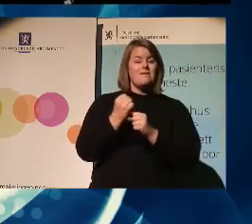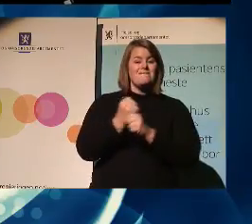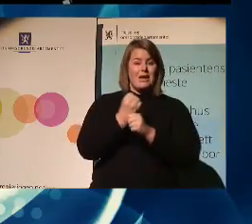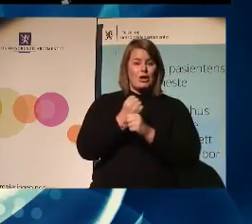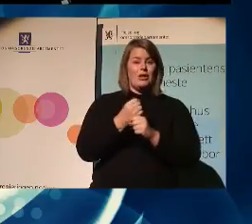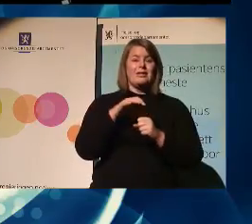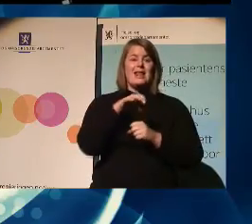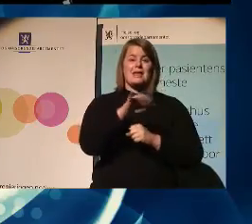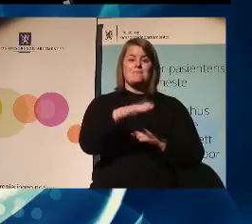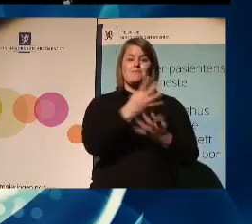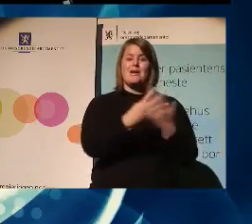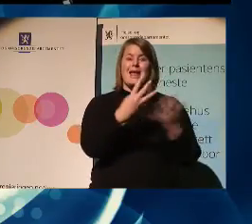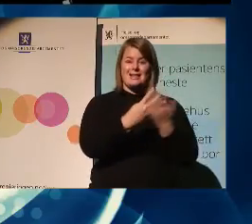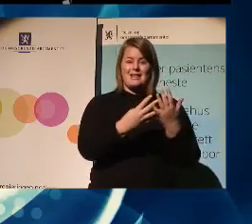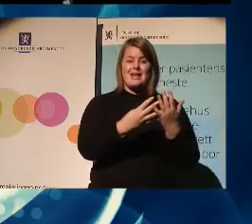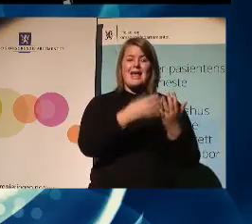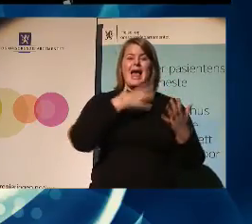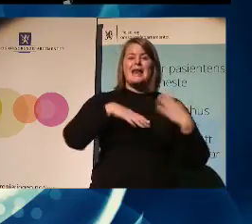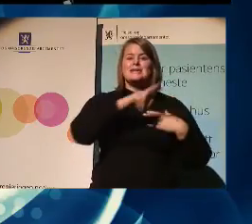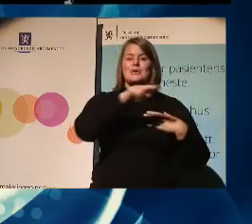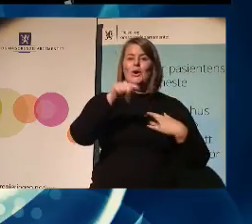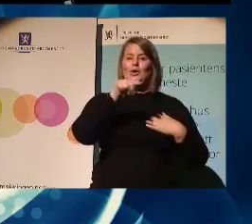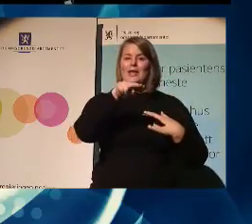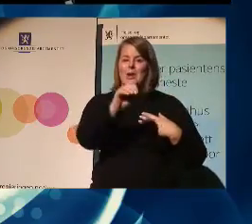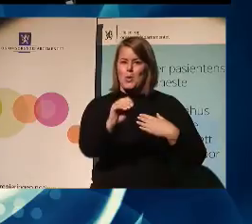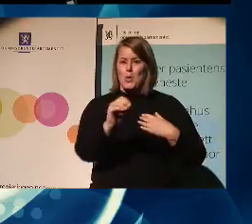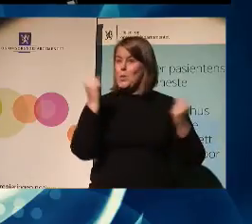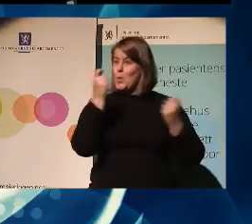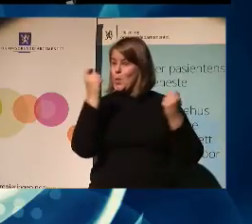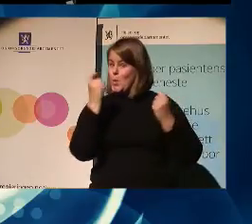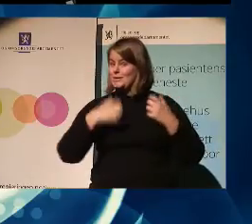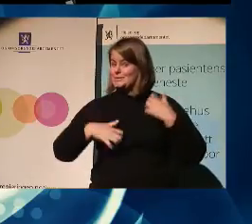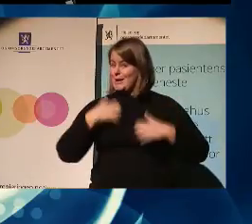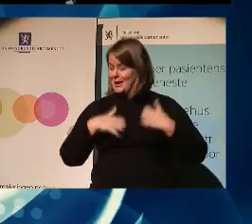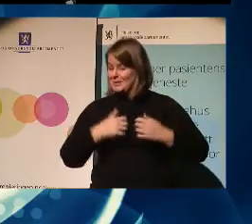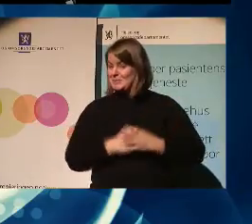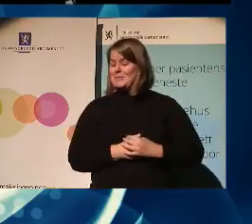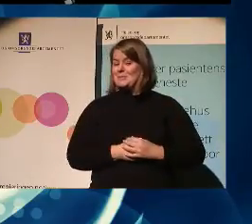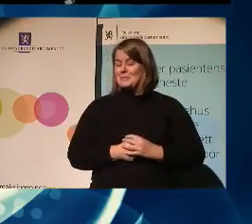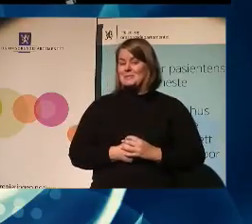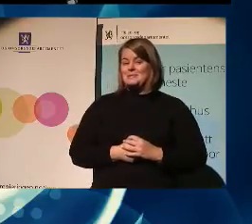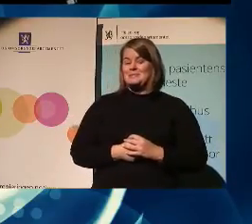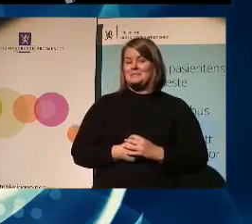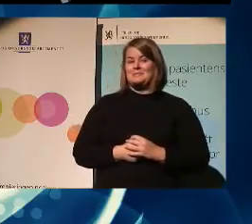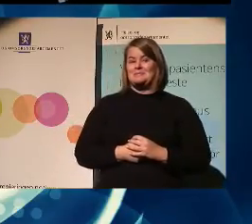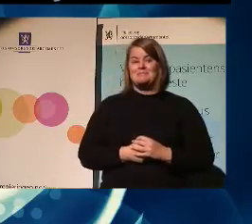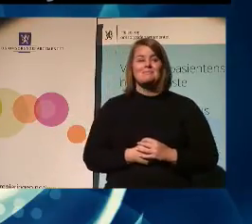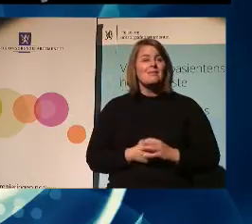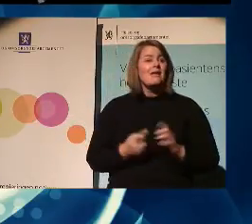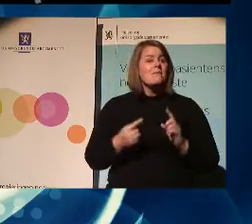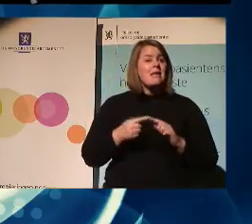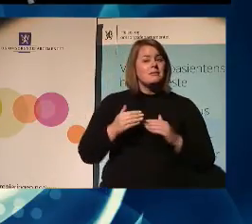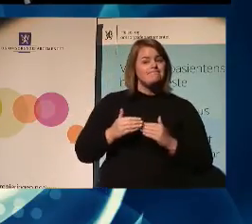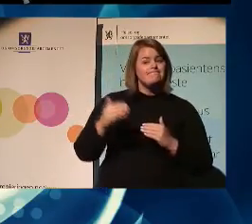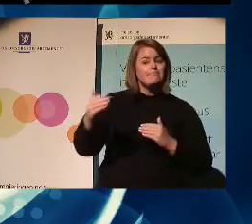helsenorge.no. Juhu, det kjempebra. Veldig, veldig spennende. Så hva utfordringene